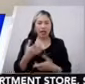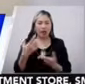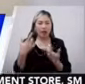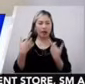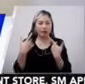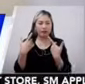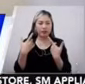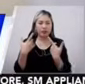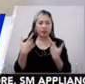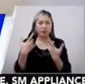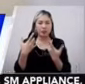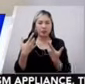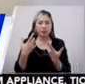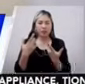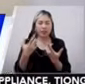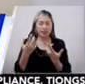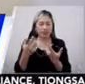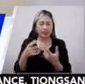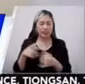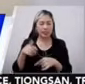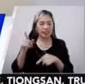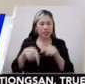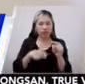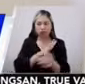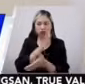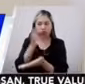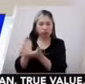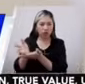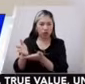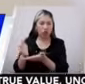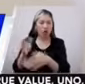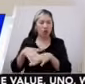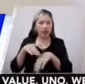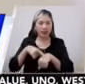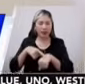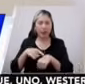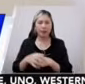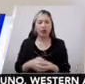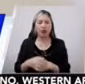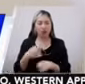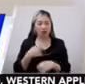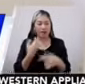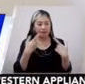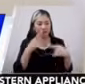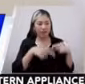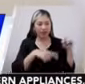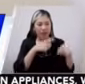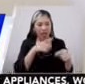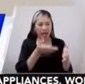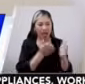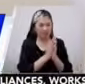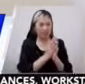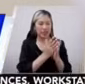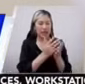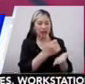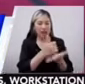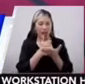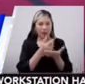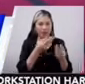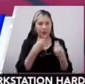eroplano para lang magawa ito sa mas madaling paraan. Inuulit ko, no, nising ko, wala akong ginastos ang pamahalaan